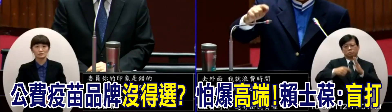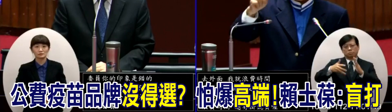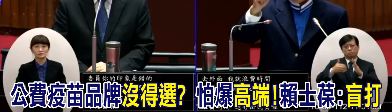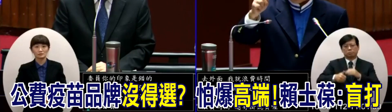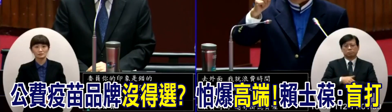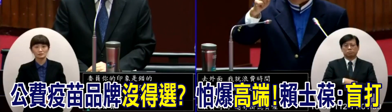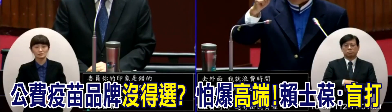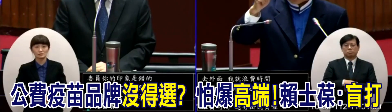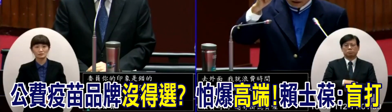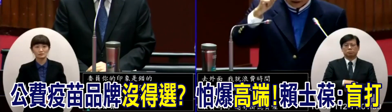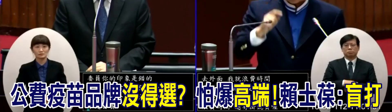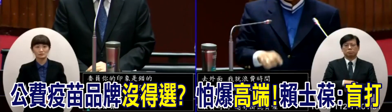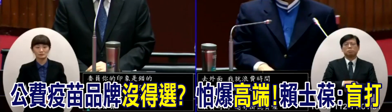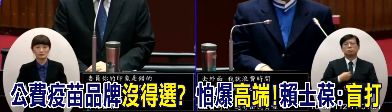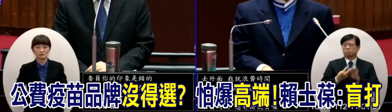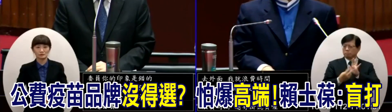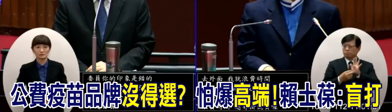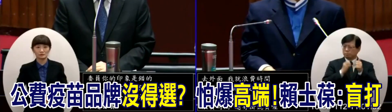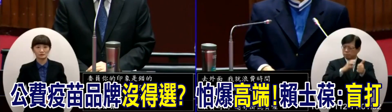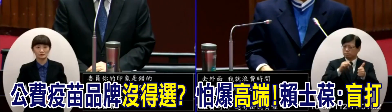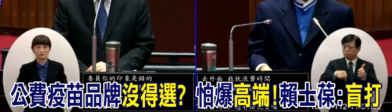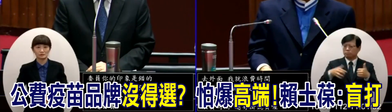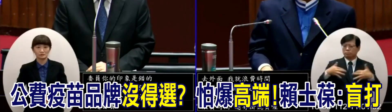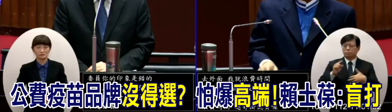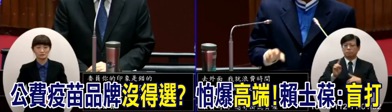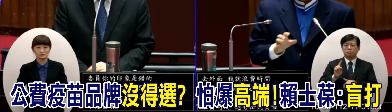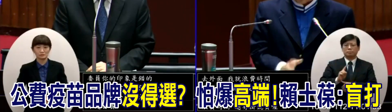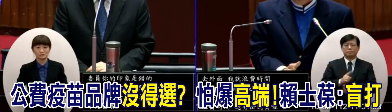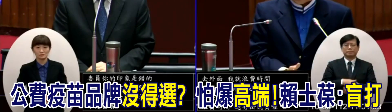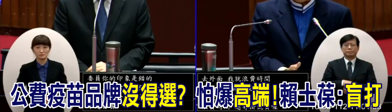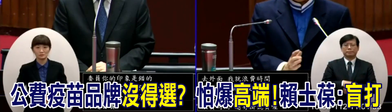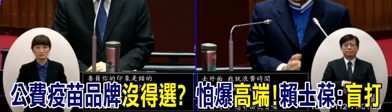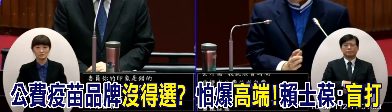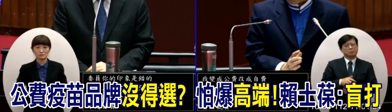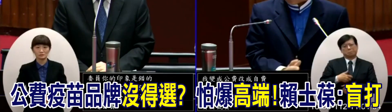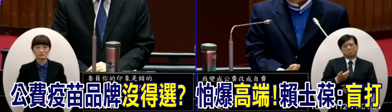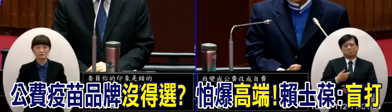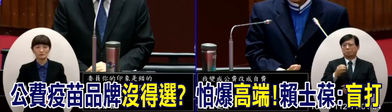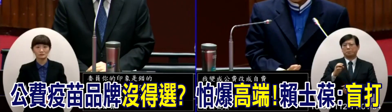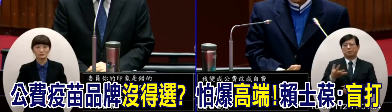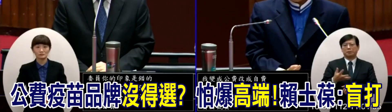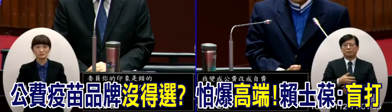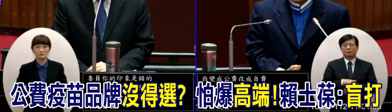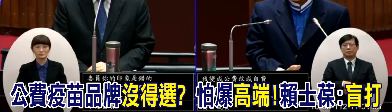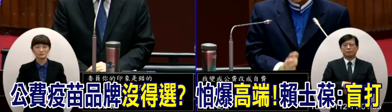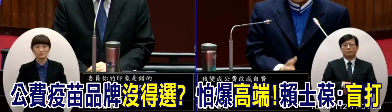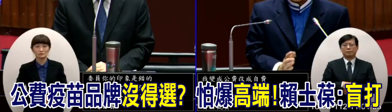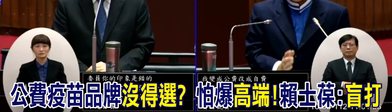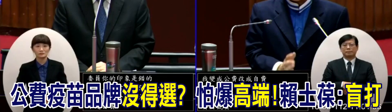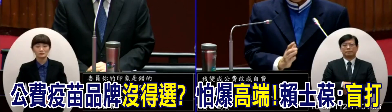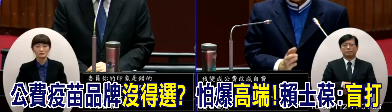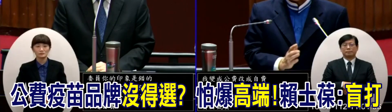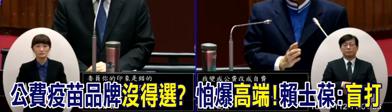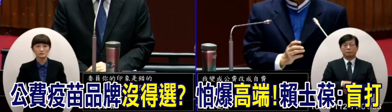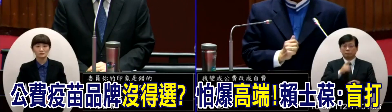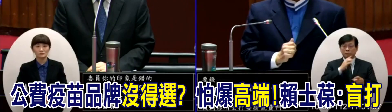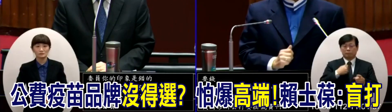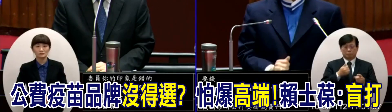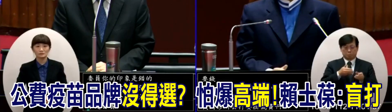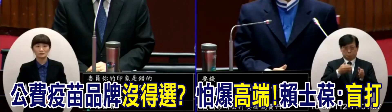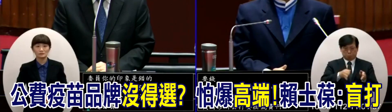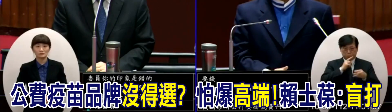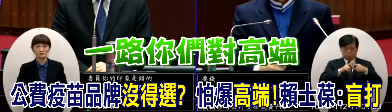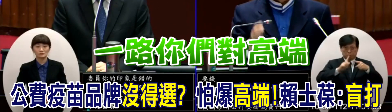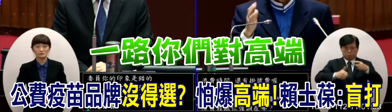长啊，我跟你强调在哪里？我不知道为什么薛部长对高端这么